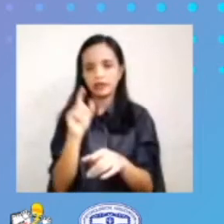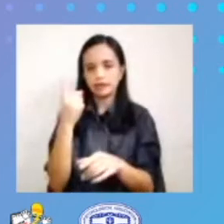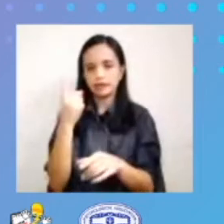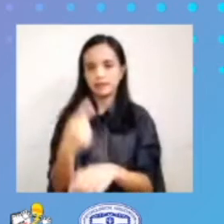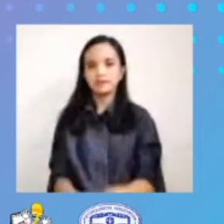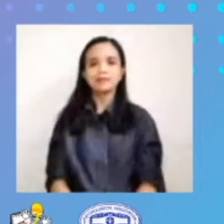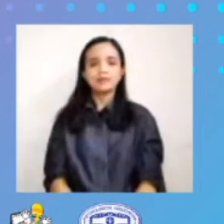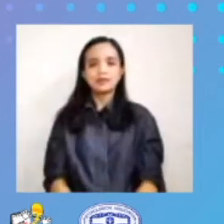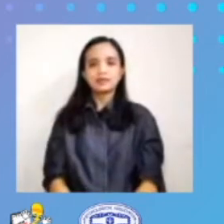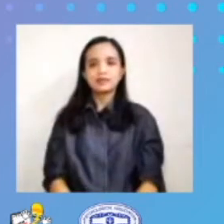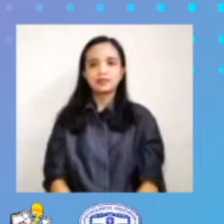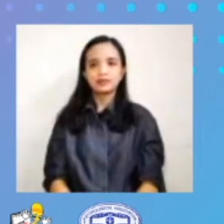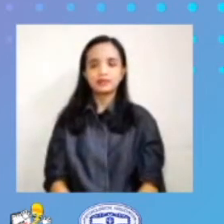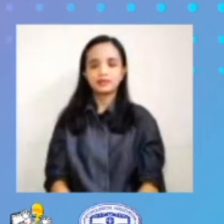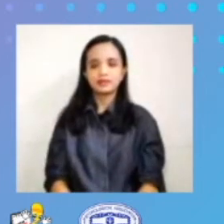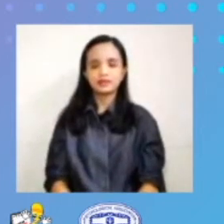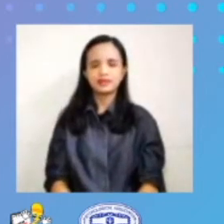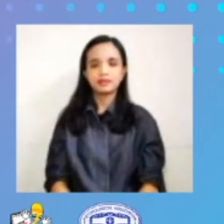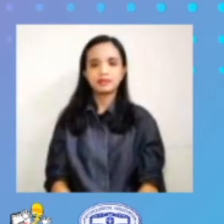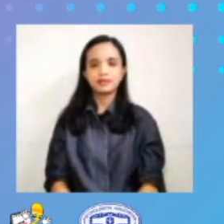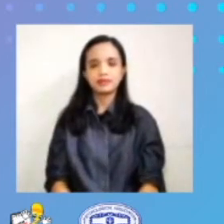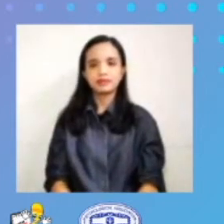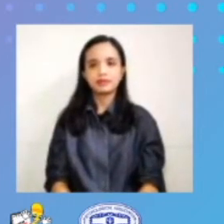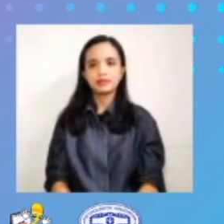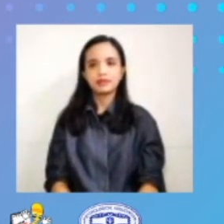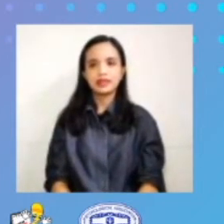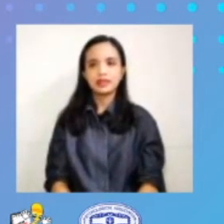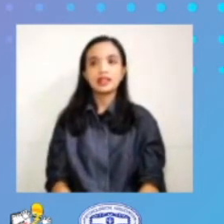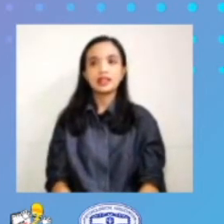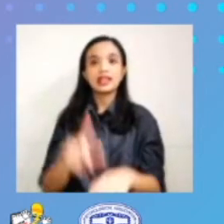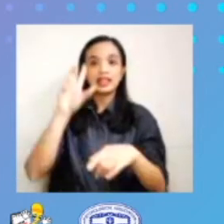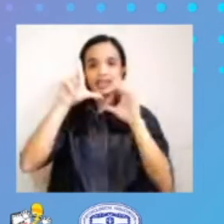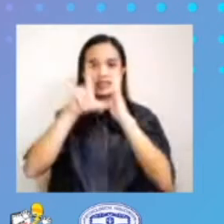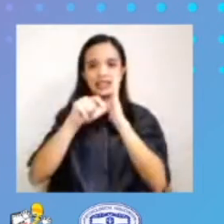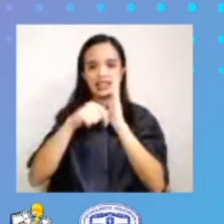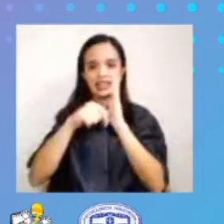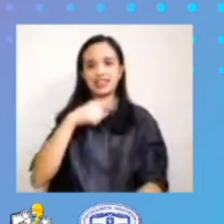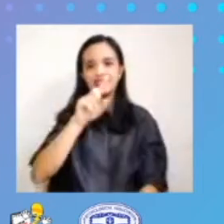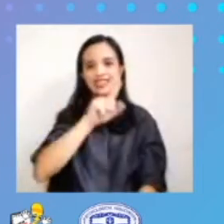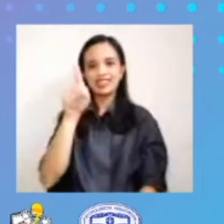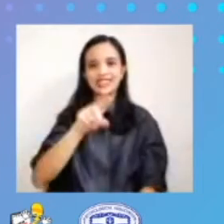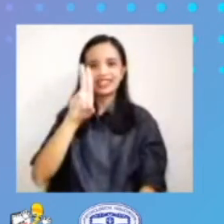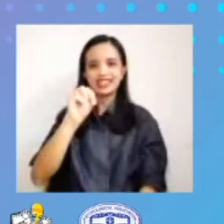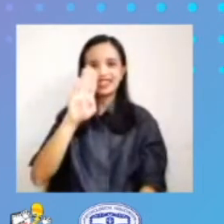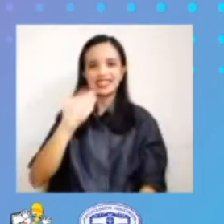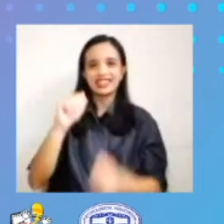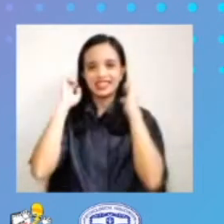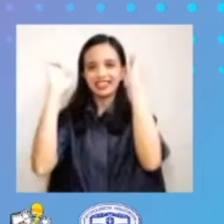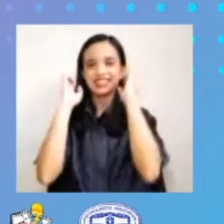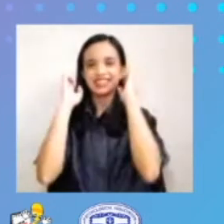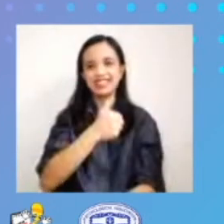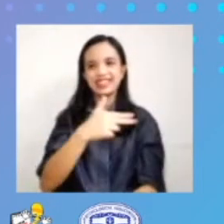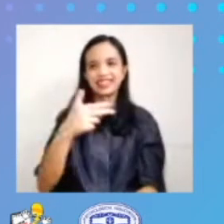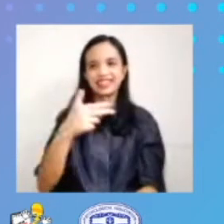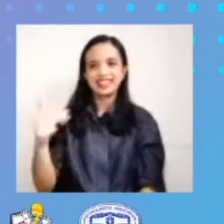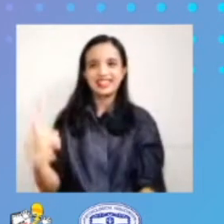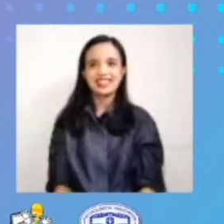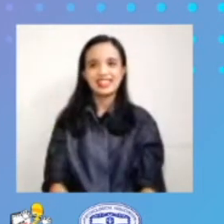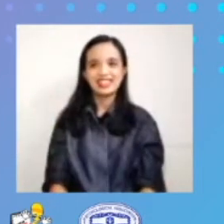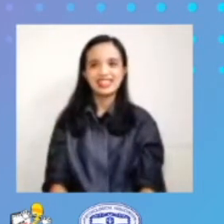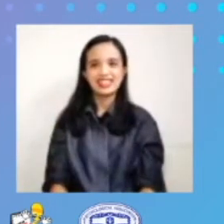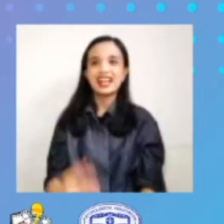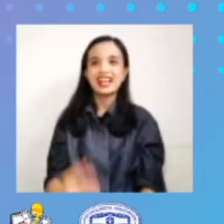So once you think of like, okay, I'm listening to Enzo and Julia. Sige, gagawin ko to. Nagfo-form na ngayon ako ng image. Tapos,